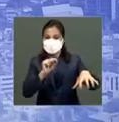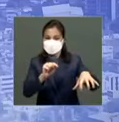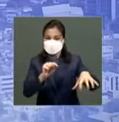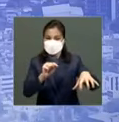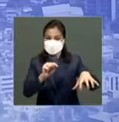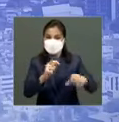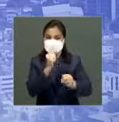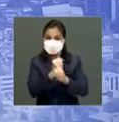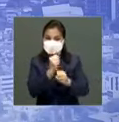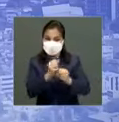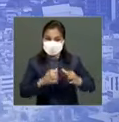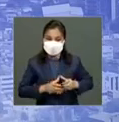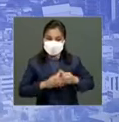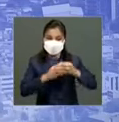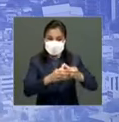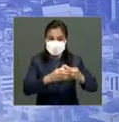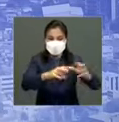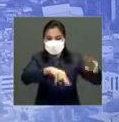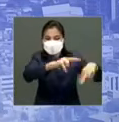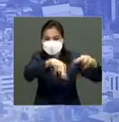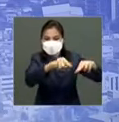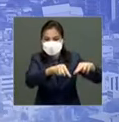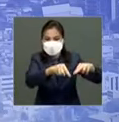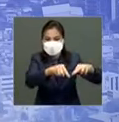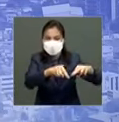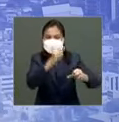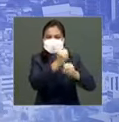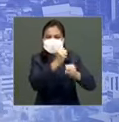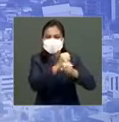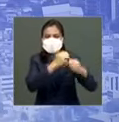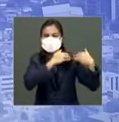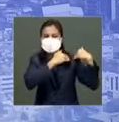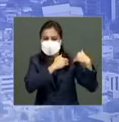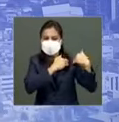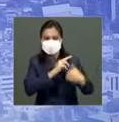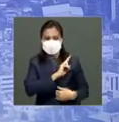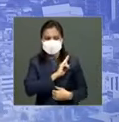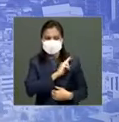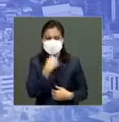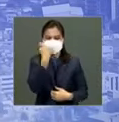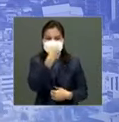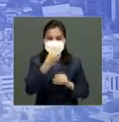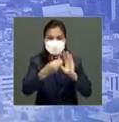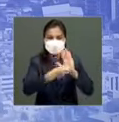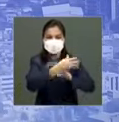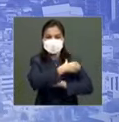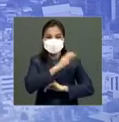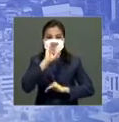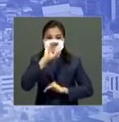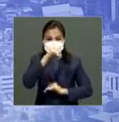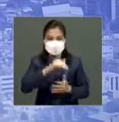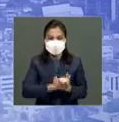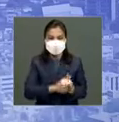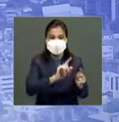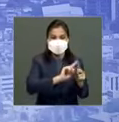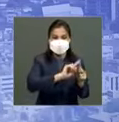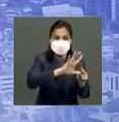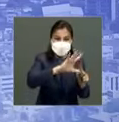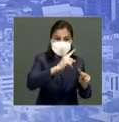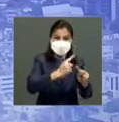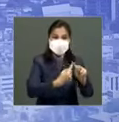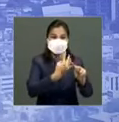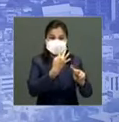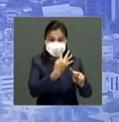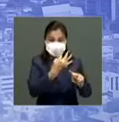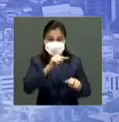ทำ active case finding เป็นภาระงานของทางกรุงเทพมหานครทำมาครบเดือนพอดีตั้งแต่5เมษายนถึง5พฤษภาคมเนี่ยนะครับ